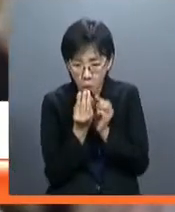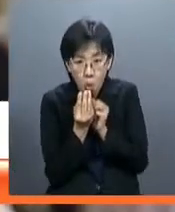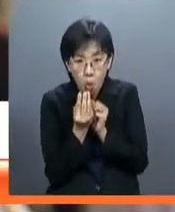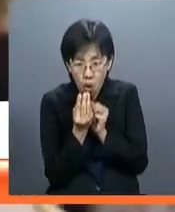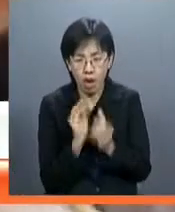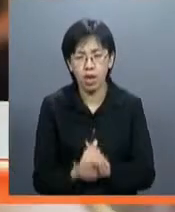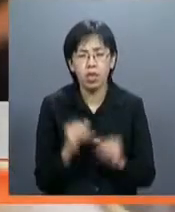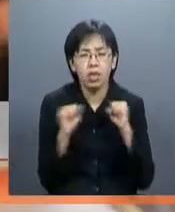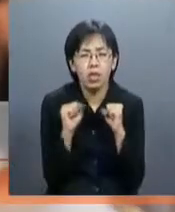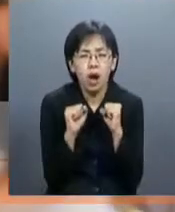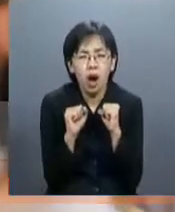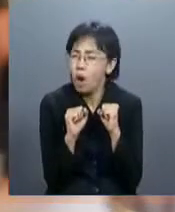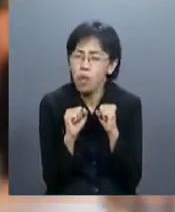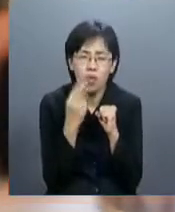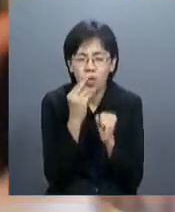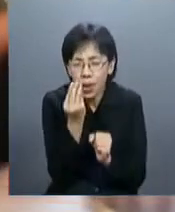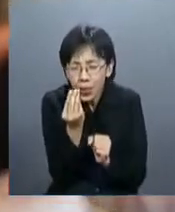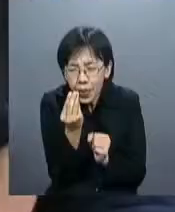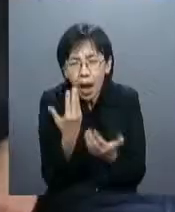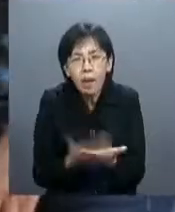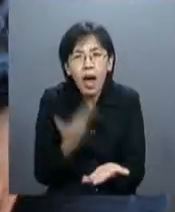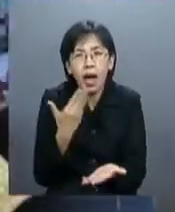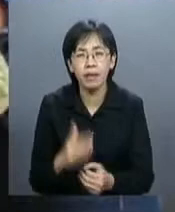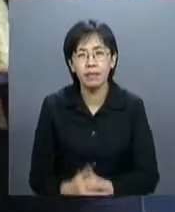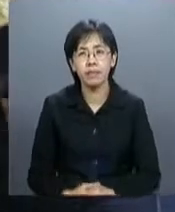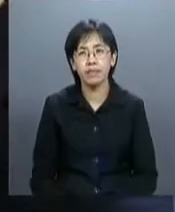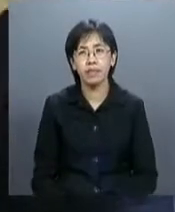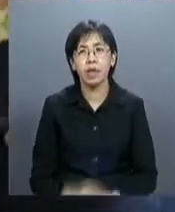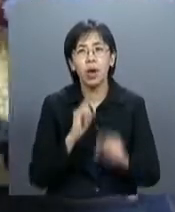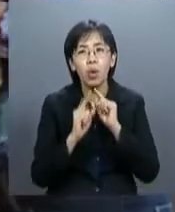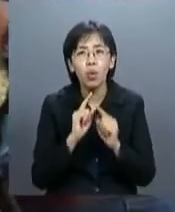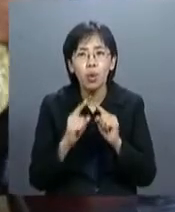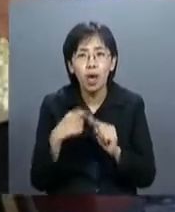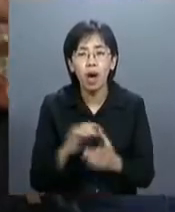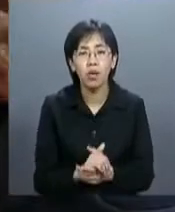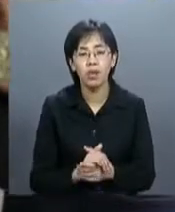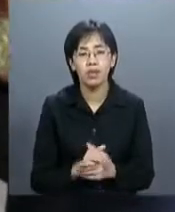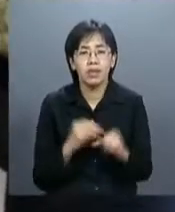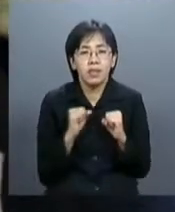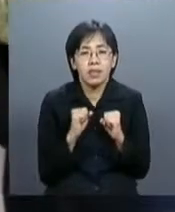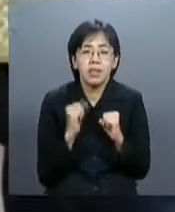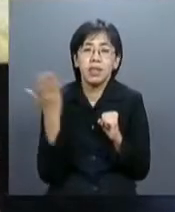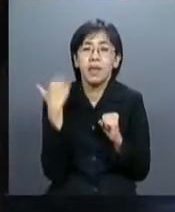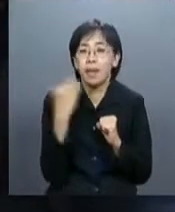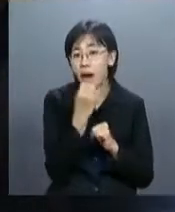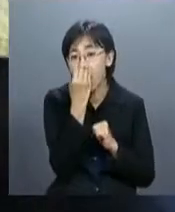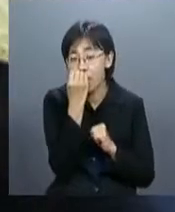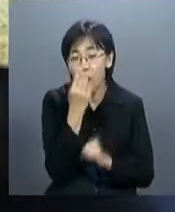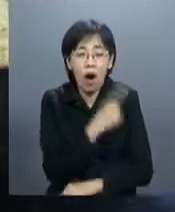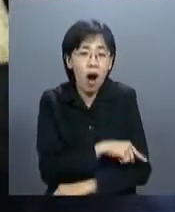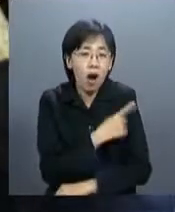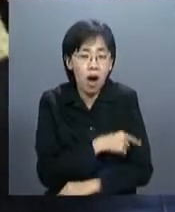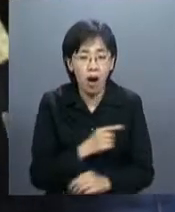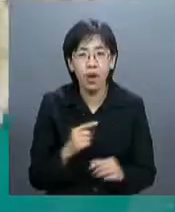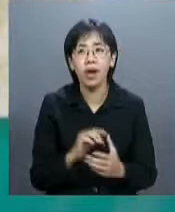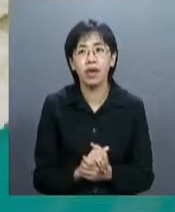าวไม่สวยดอกเล็กแพง จากการพูดคุยพบว่าในฤดูหนาวที่ผ่านมาราคาดอกมะลิที่ใช้สำหรับร้อยพว